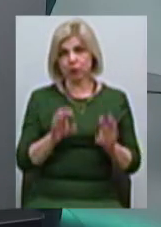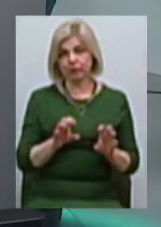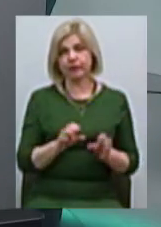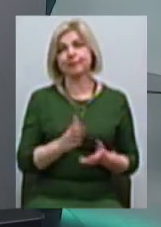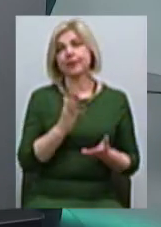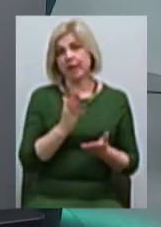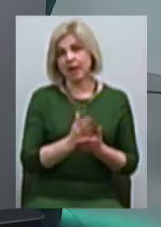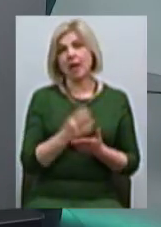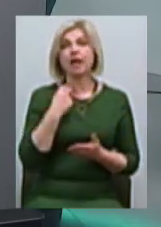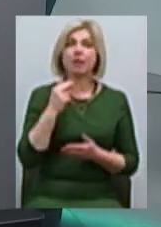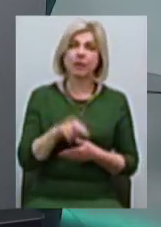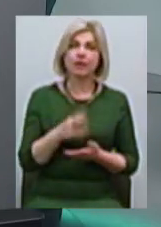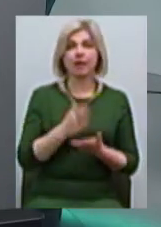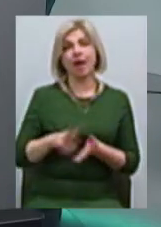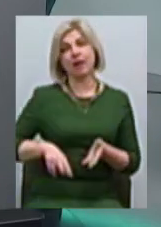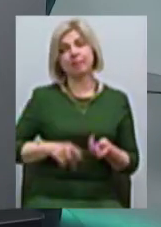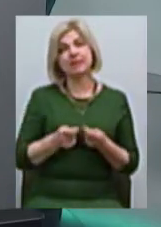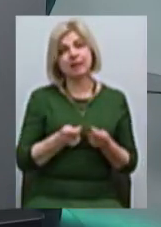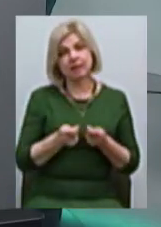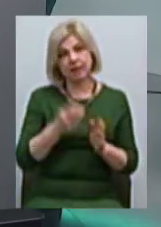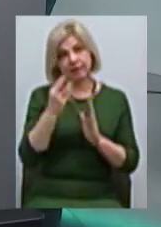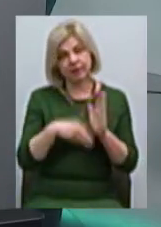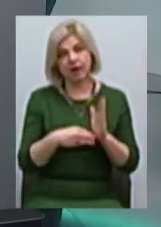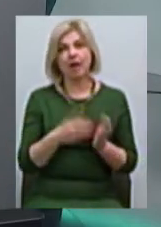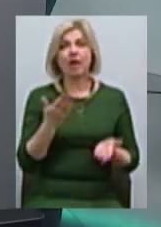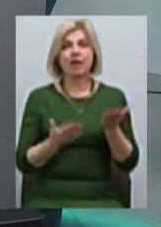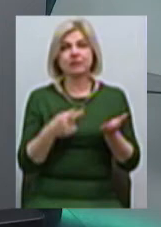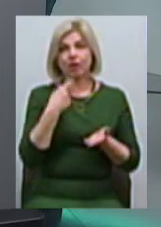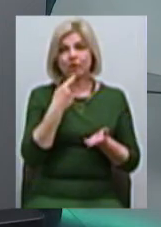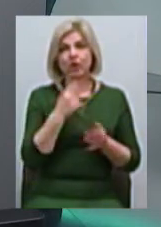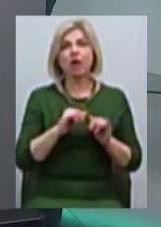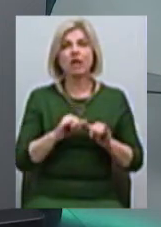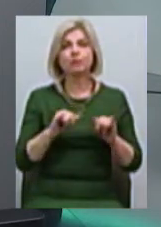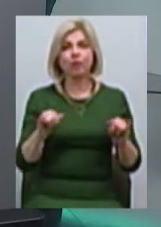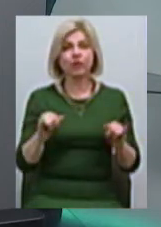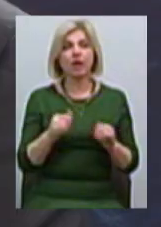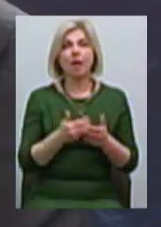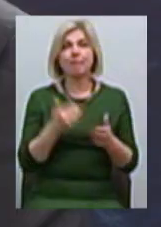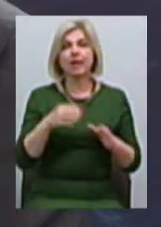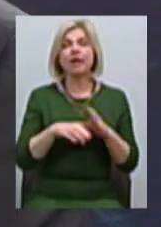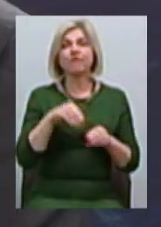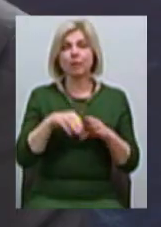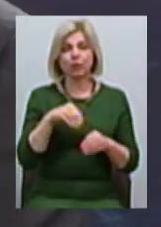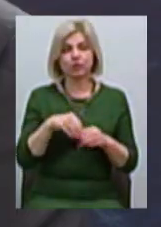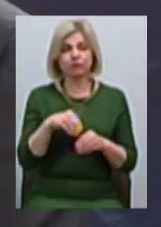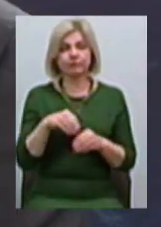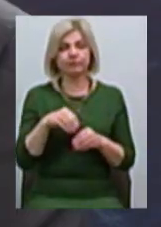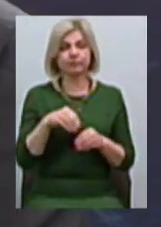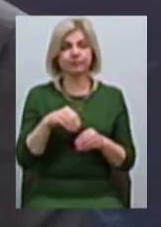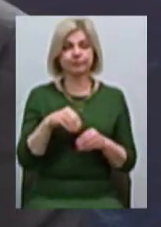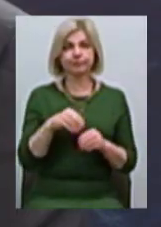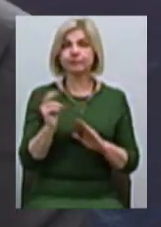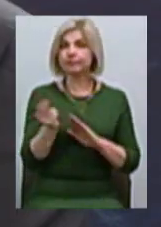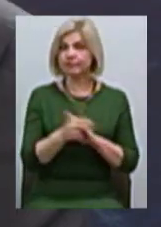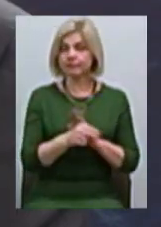відповідальність. Є кримінальна, є адміністративна. Якщо ми кажемо за розповсюдження передвиборчої передвиборчої